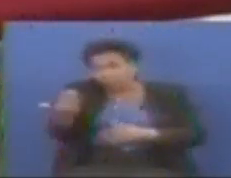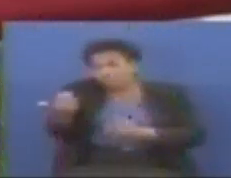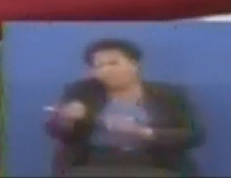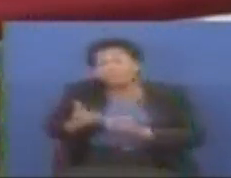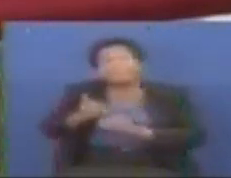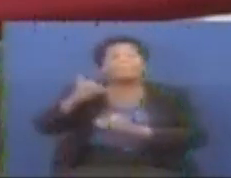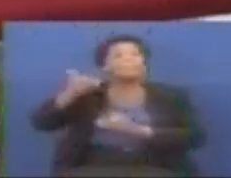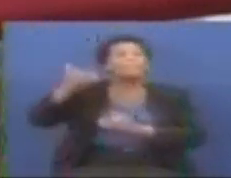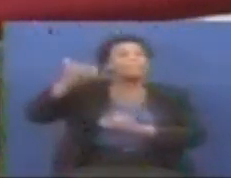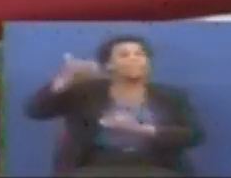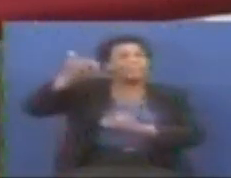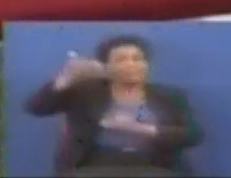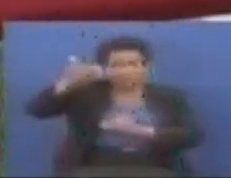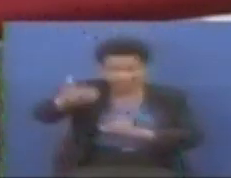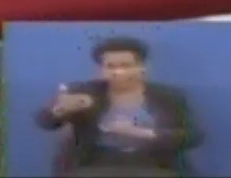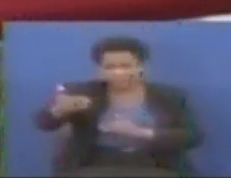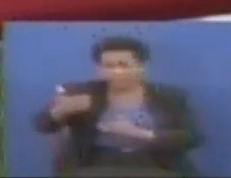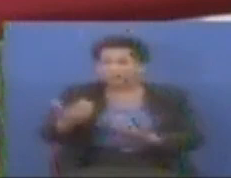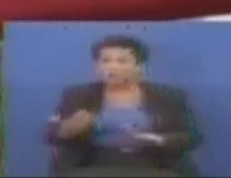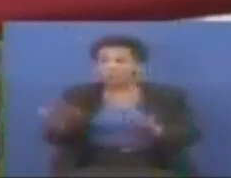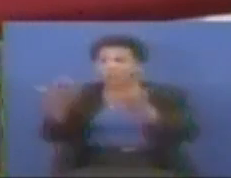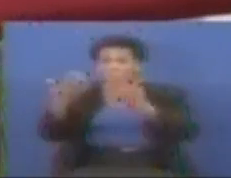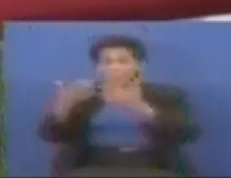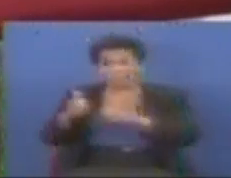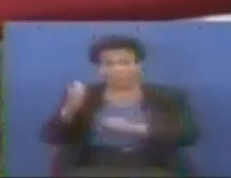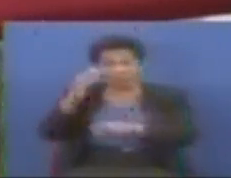ifuatavyo. Kwa kuwa